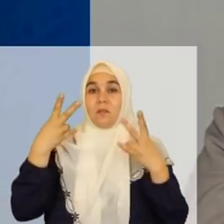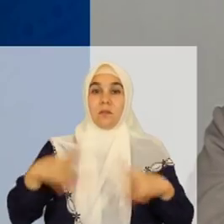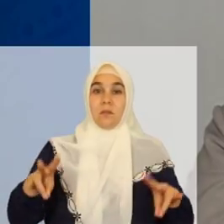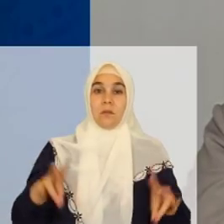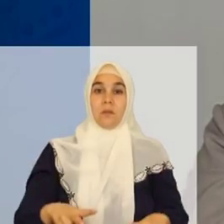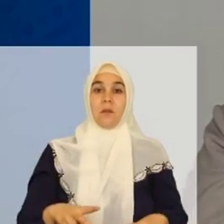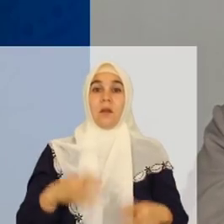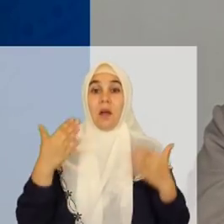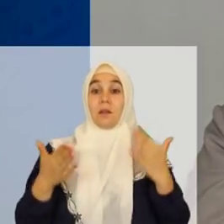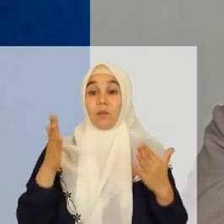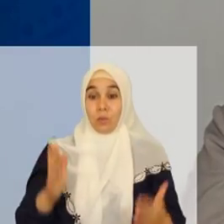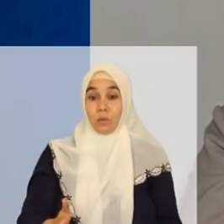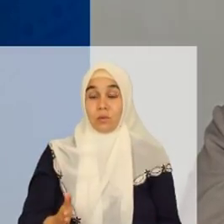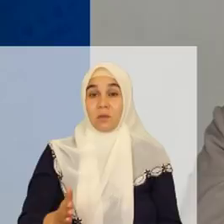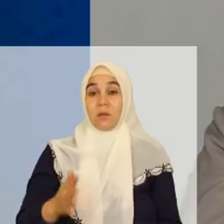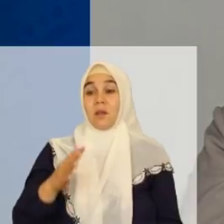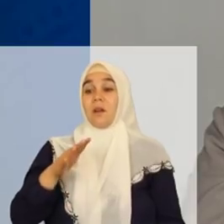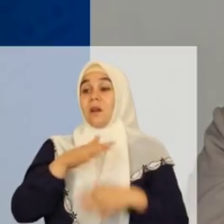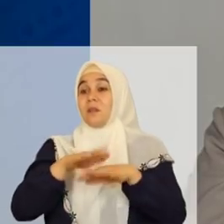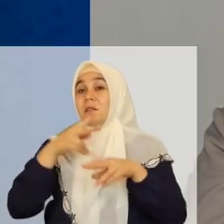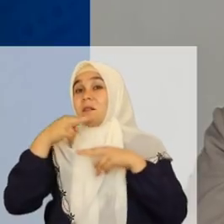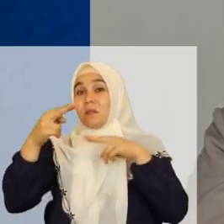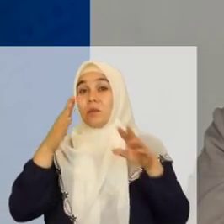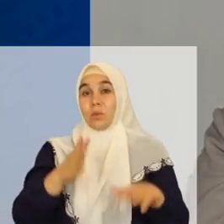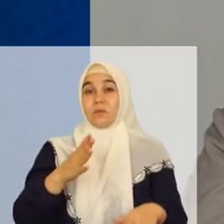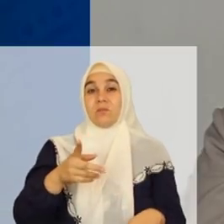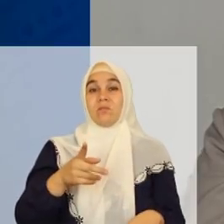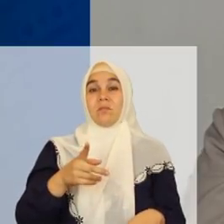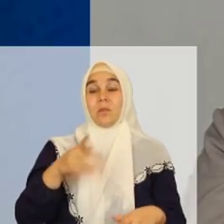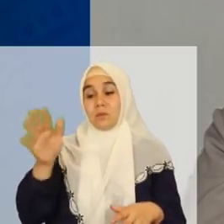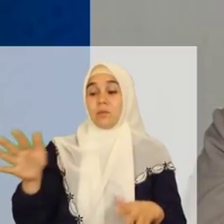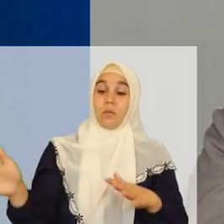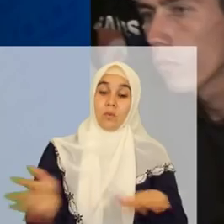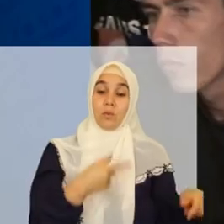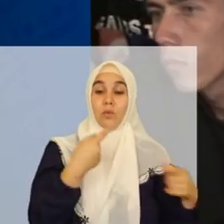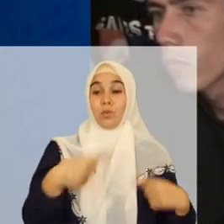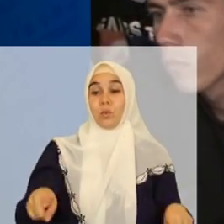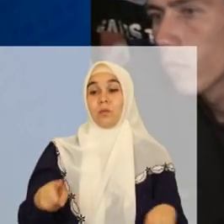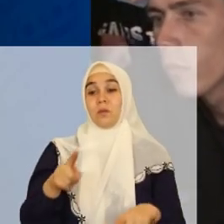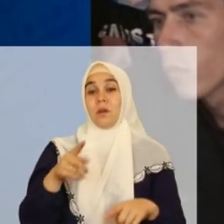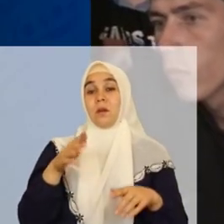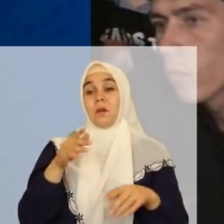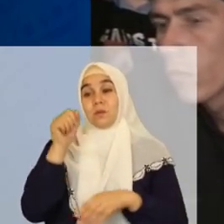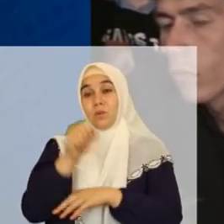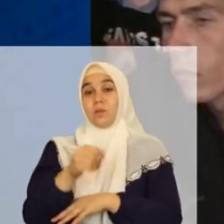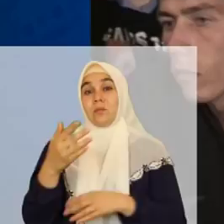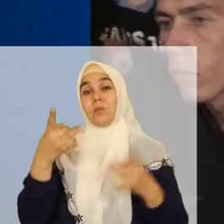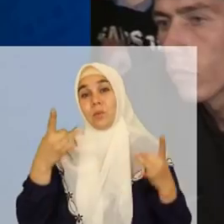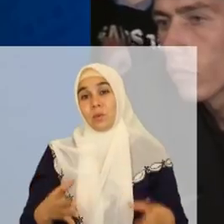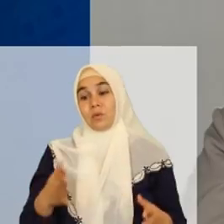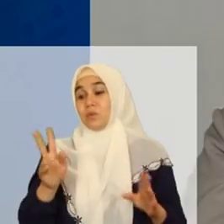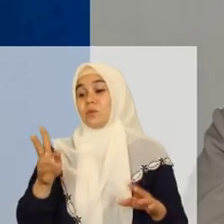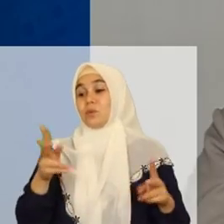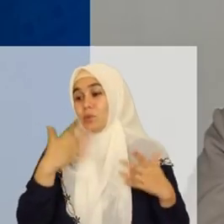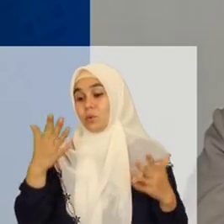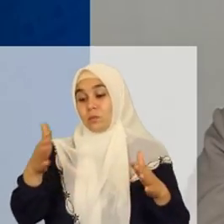bo'lmasin. Agar shunaqa naqshga boshqa taraflarga e'tibor ketaversa, o'sha naqshlarni yo'qotish kerak. Sodda hech